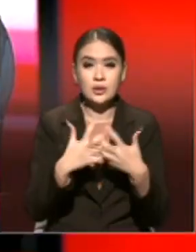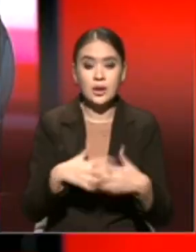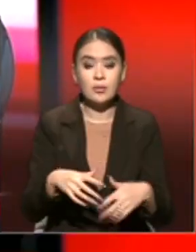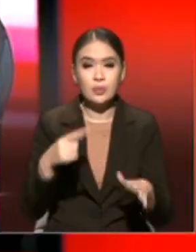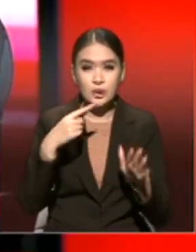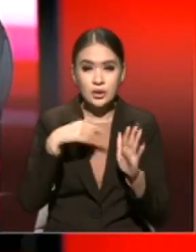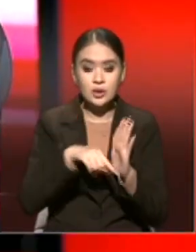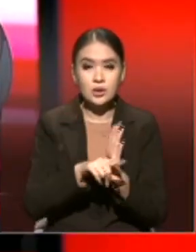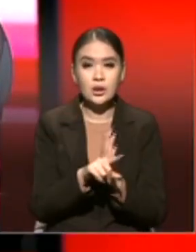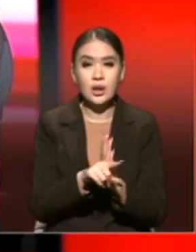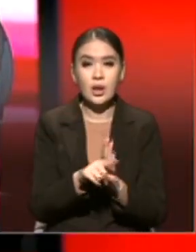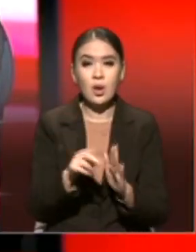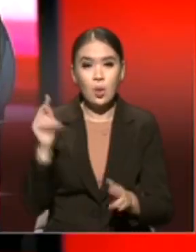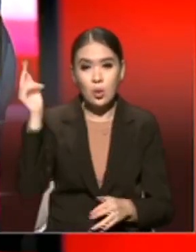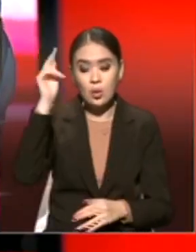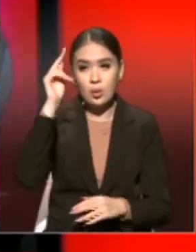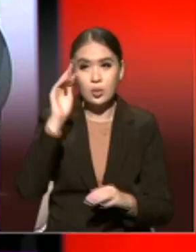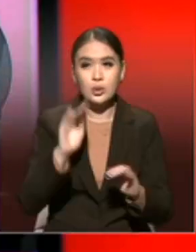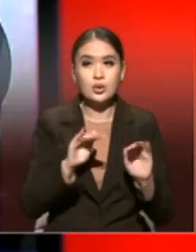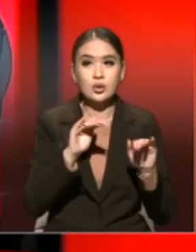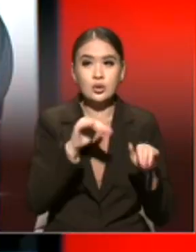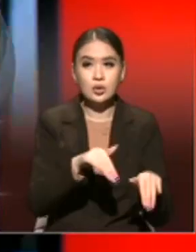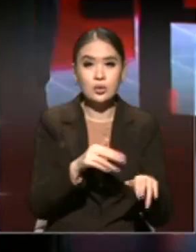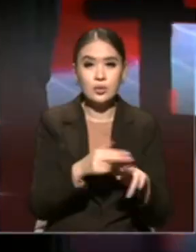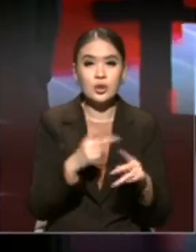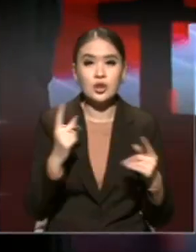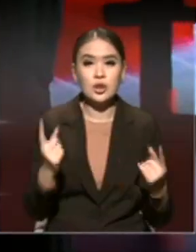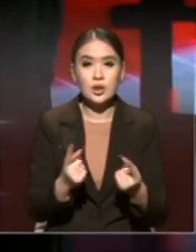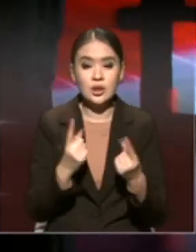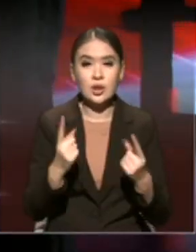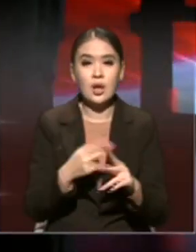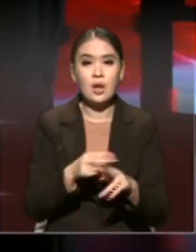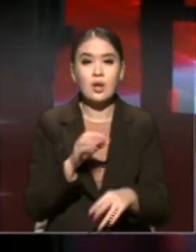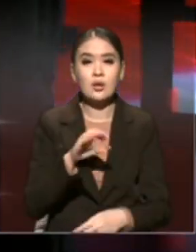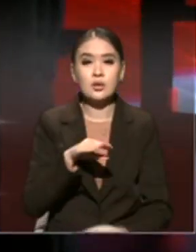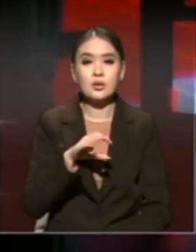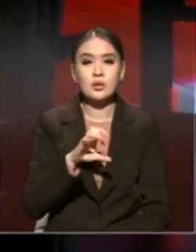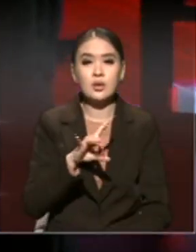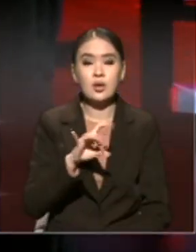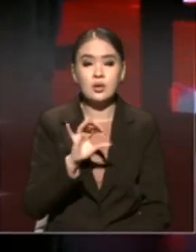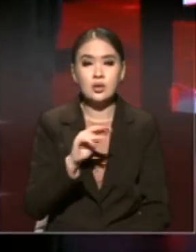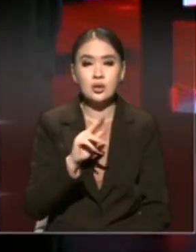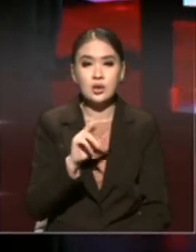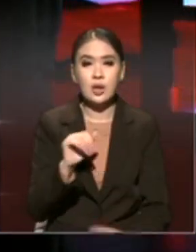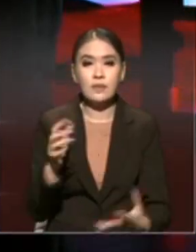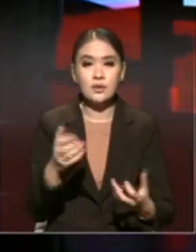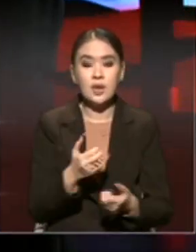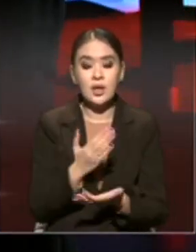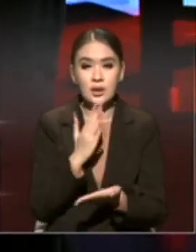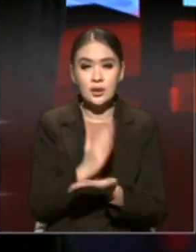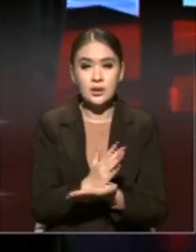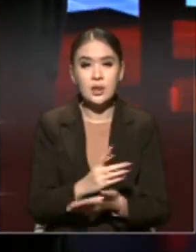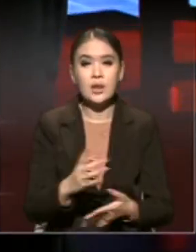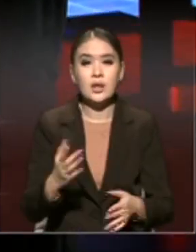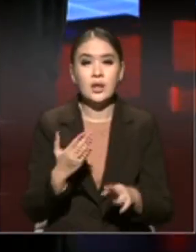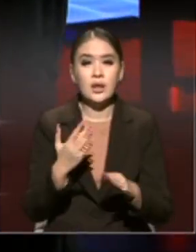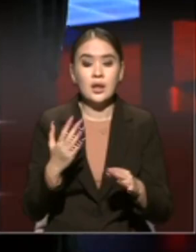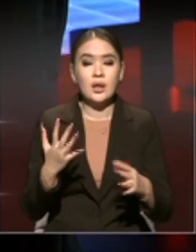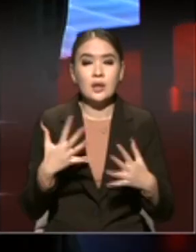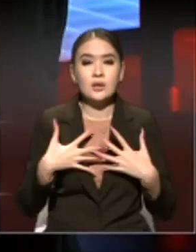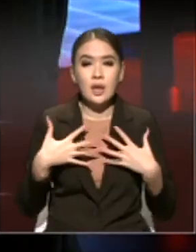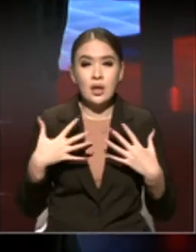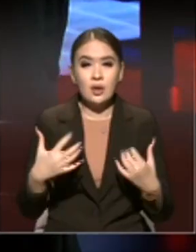ішінде оқуға түсіп, оның жаңа жеңілдік алып, жаңа отсрочка алғандары бар. Одан кейін денсаулығы бар жаңағыдай.